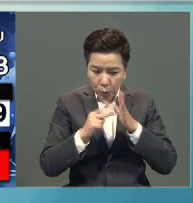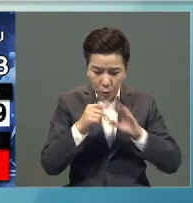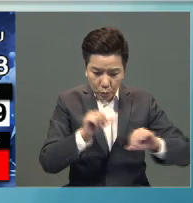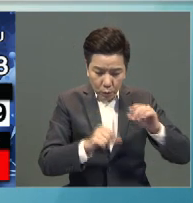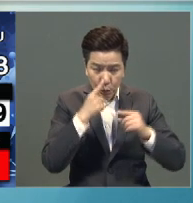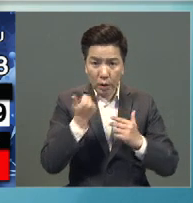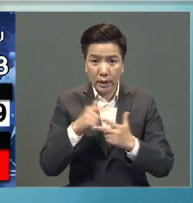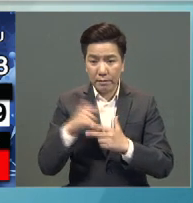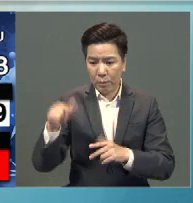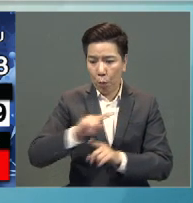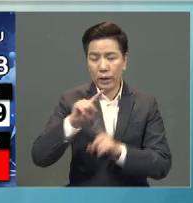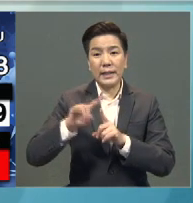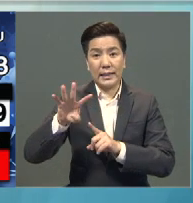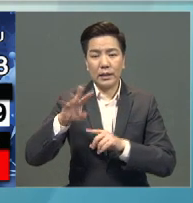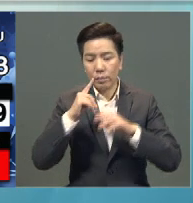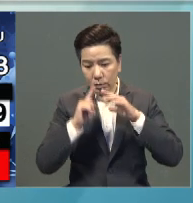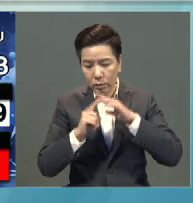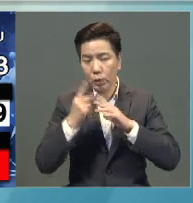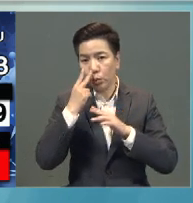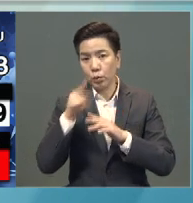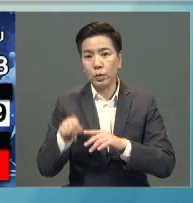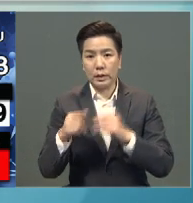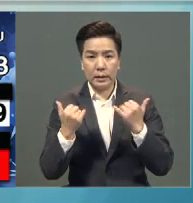นะครับเพราะฉะนั้นคือมากันเยอะในวันที่ตรวจกันทีเดียวไม่ไหวก็ทยอยกันตรวจคนนี้มาตรวจในวันDay 4นะครับ